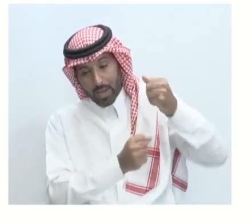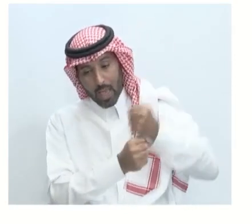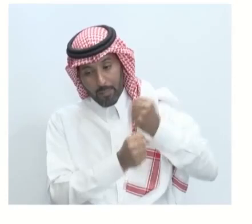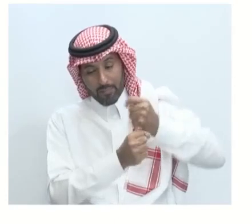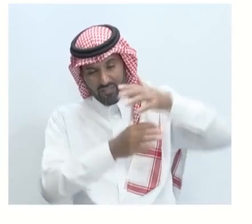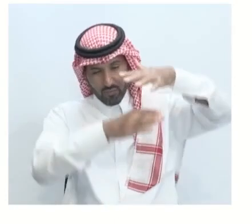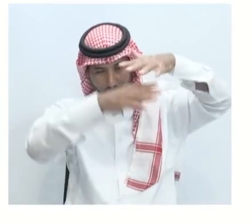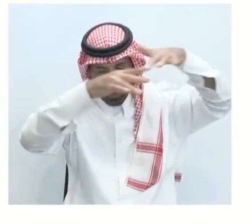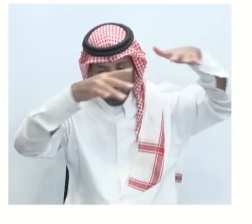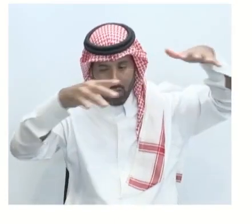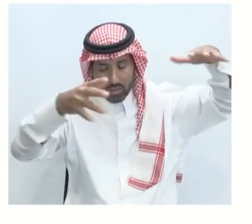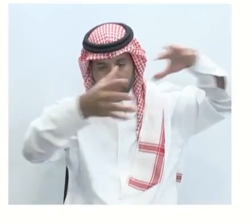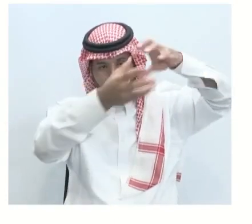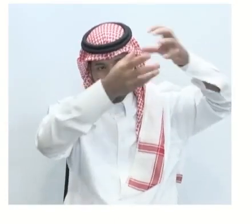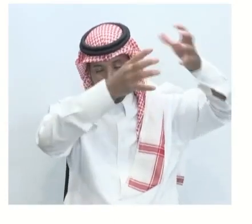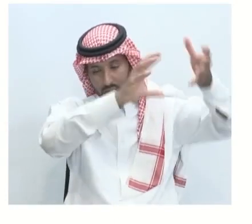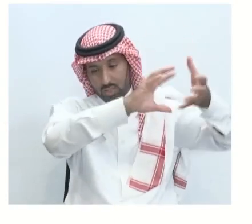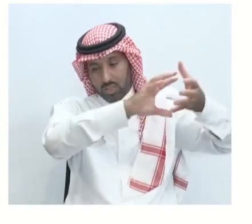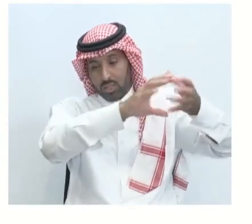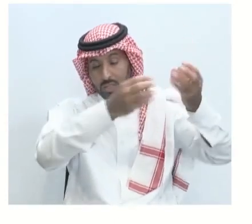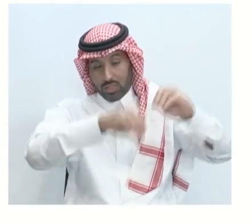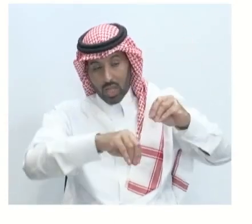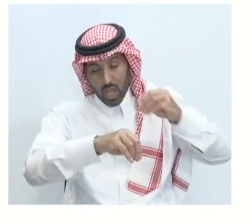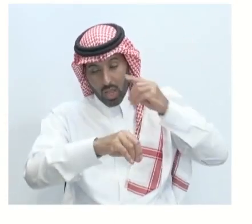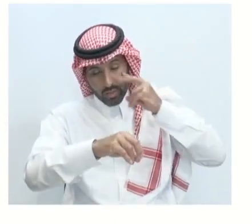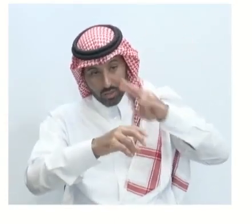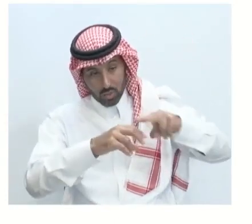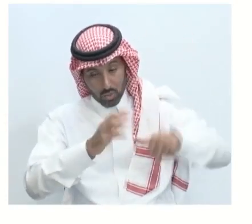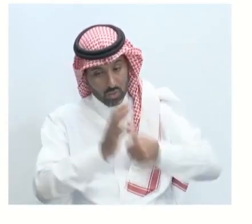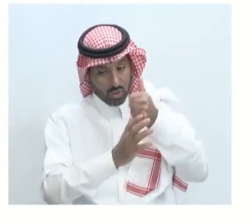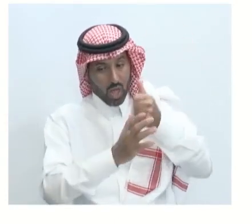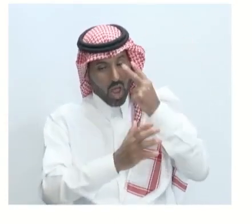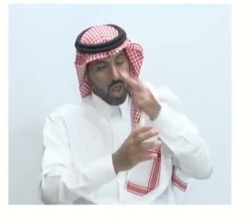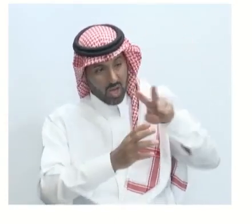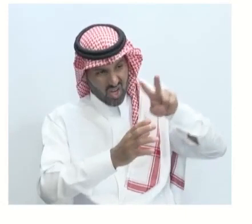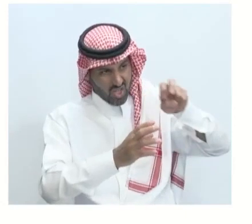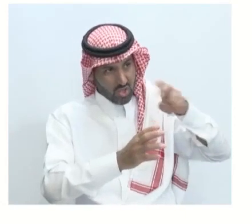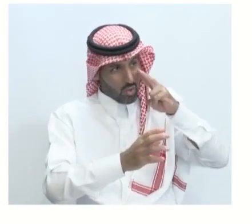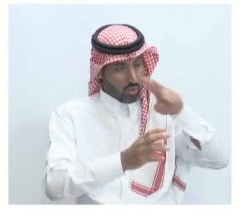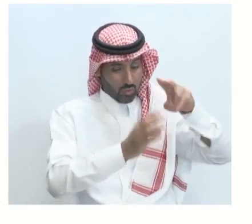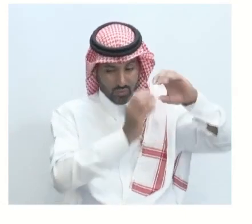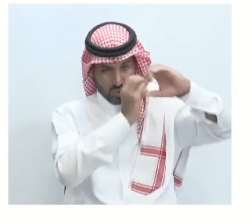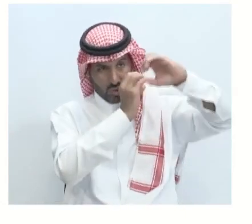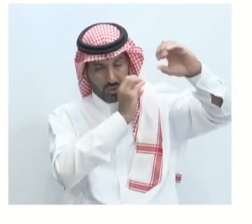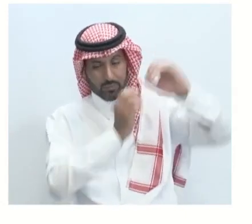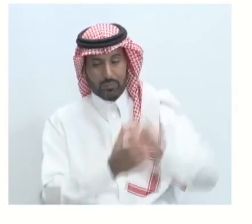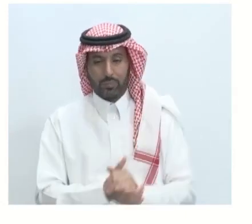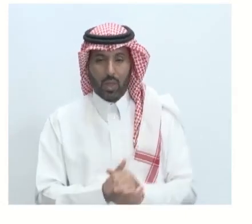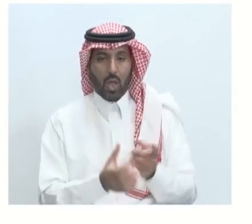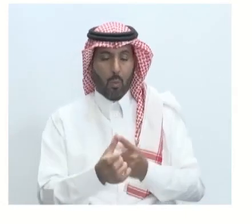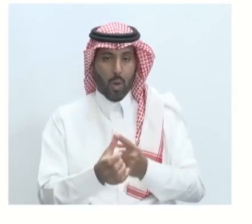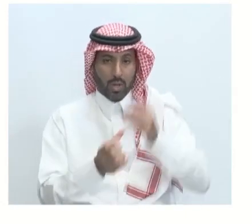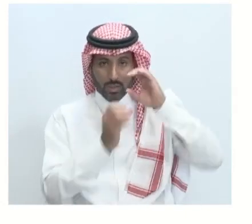يعني زياده الكفاءه الرصد واول هذه التلسكوبات